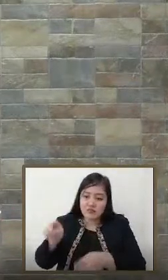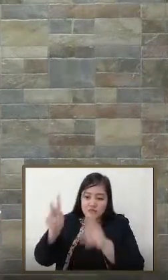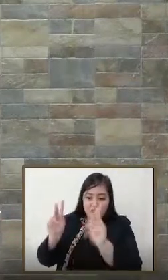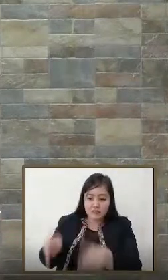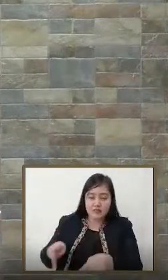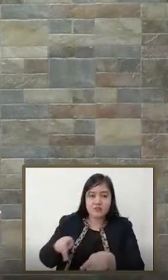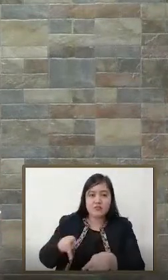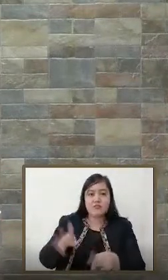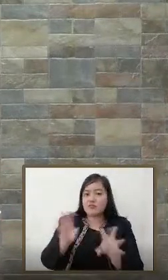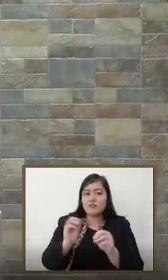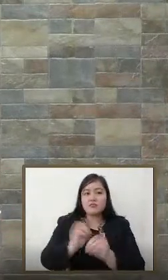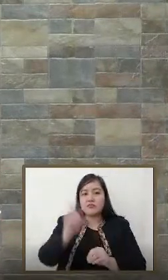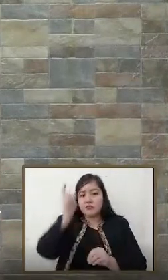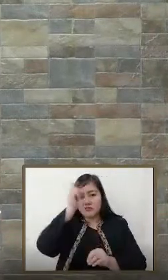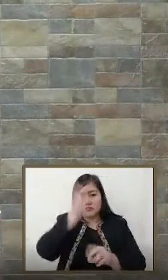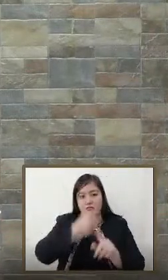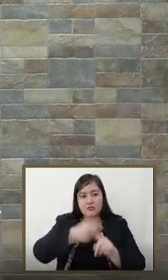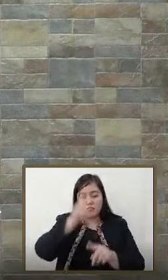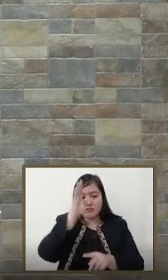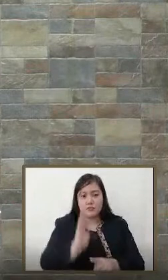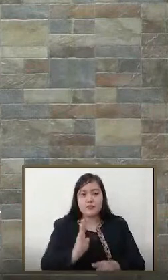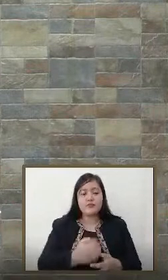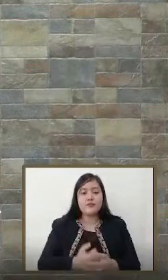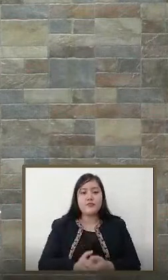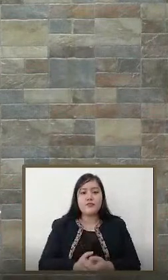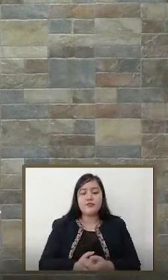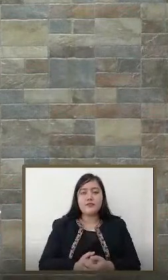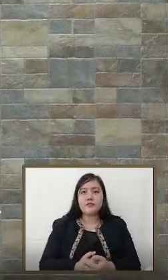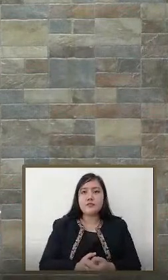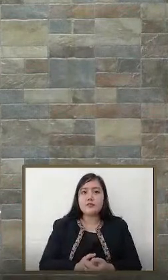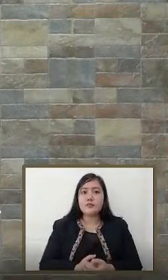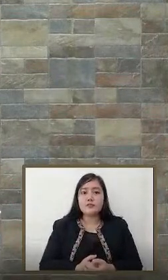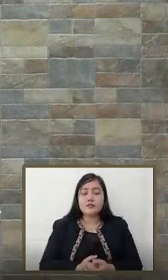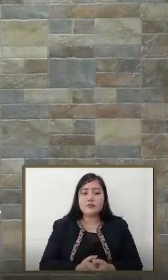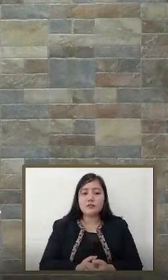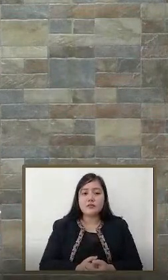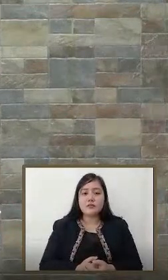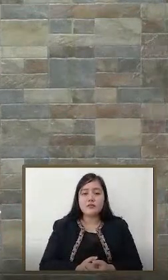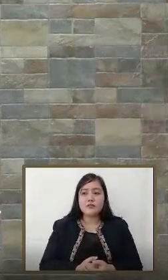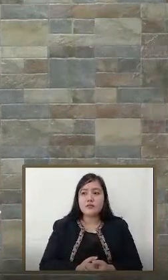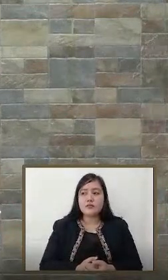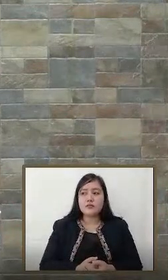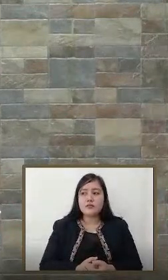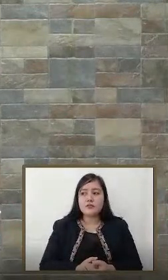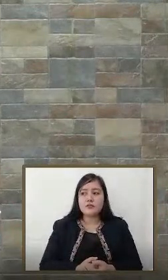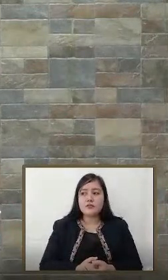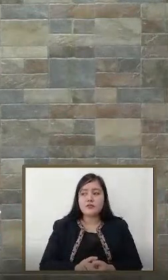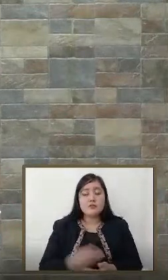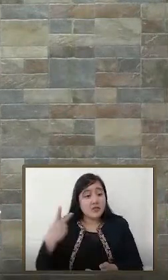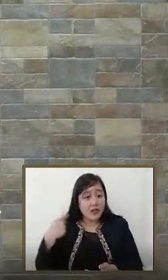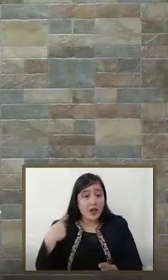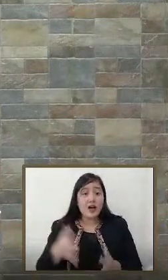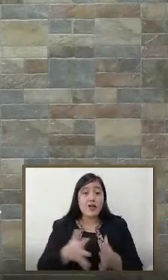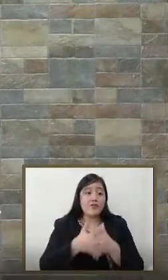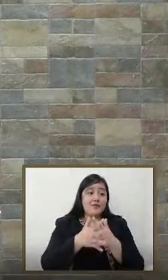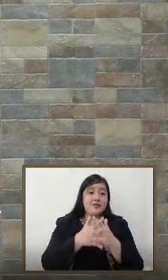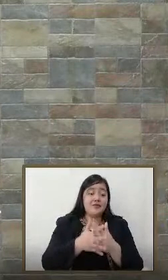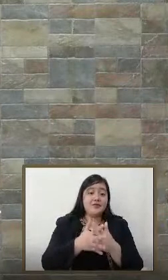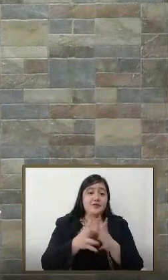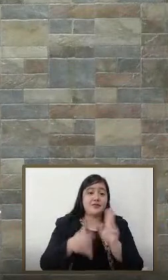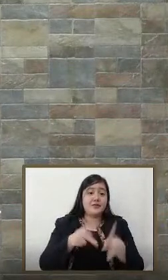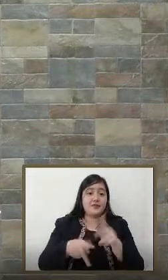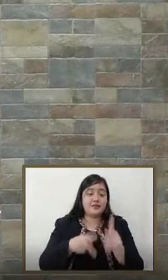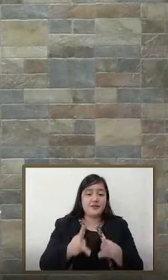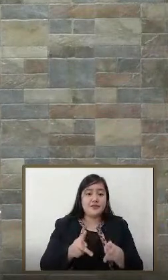mga kapatid, na of course, hindi lahat sa atin. Kahit nung sa Amerika, ang dami akong kausap na Amerikano na yan, na sila mismo